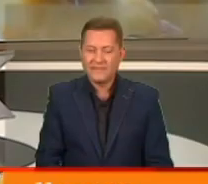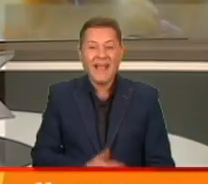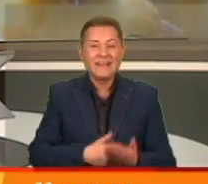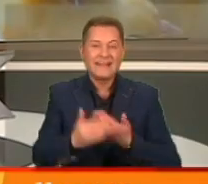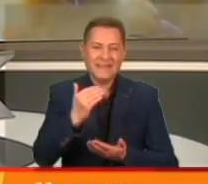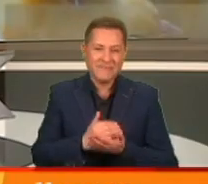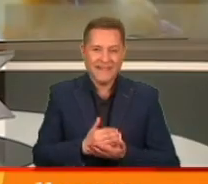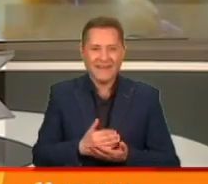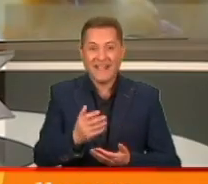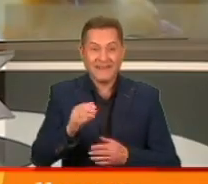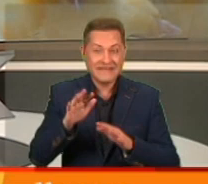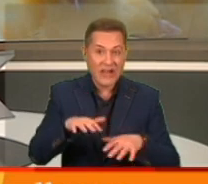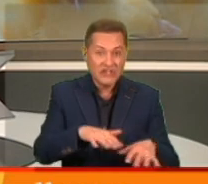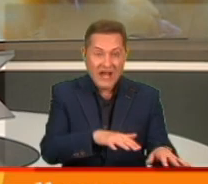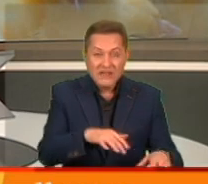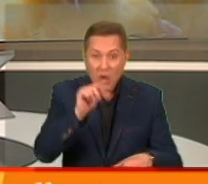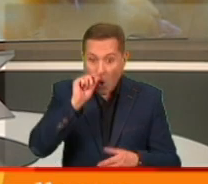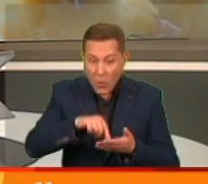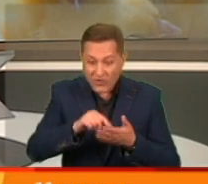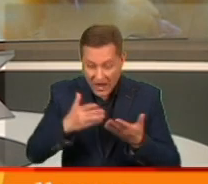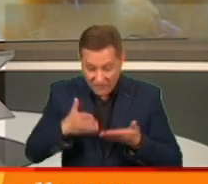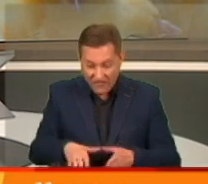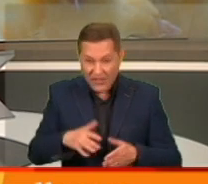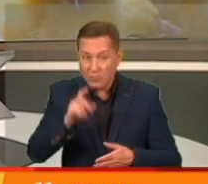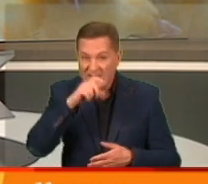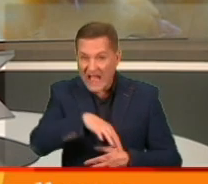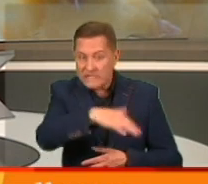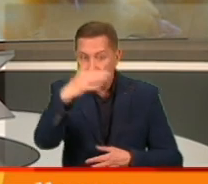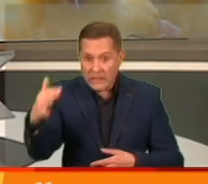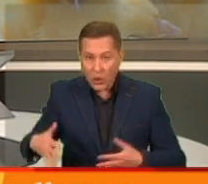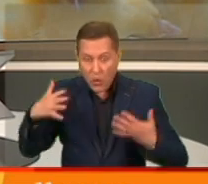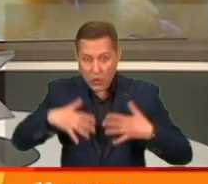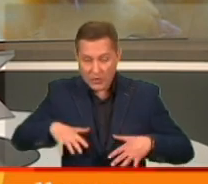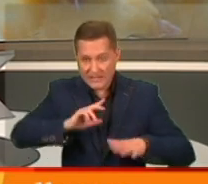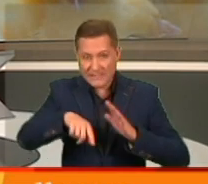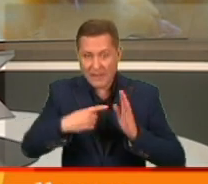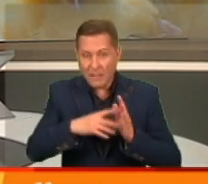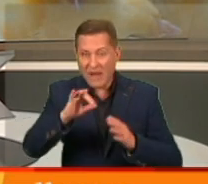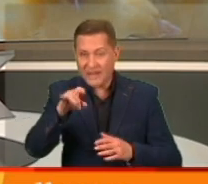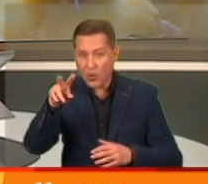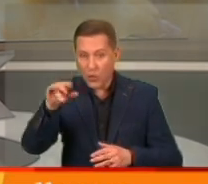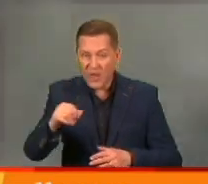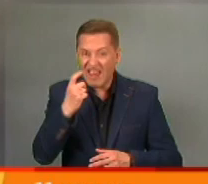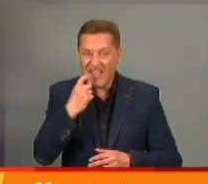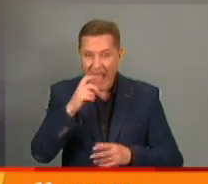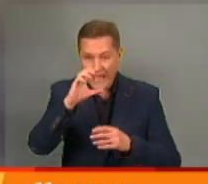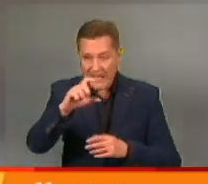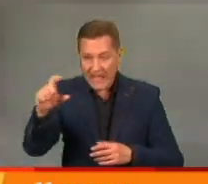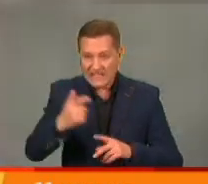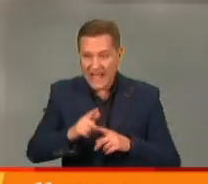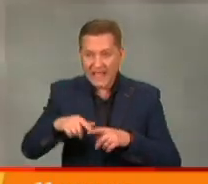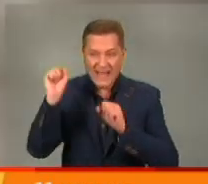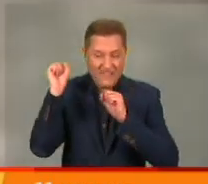І на сам кінець нашлася курчат. Вони вилупилися на смітнику грузинського міста Марнеулі із яєць, які вивезли туди